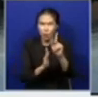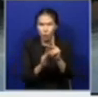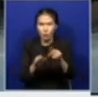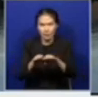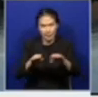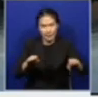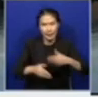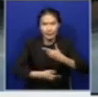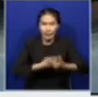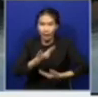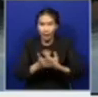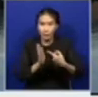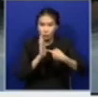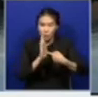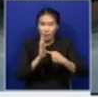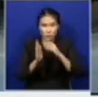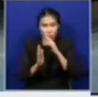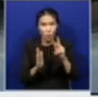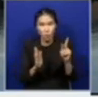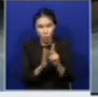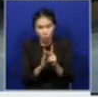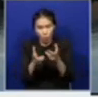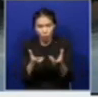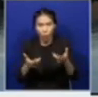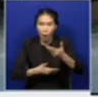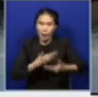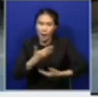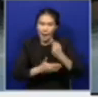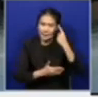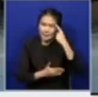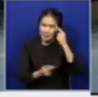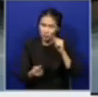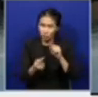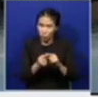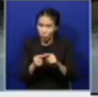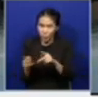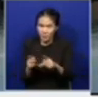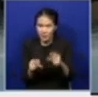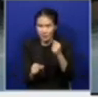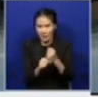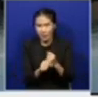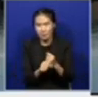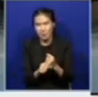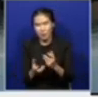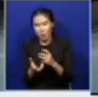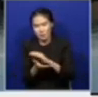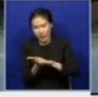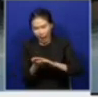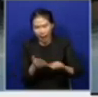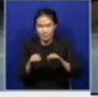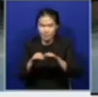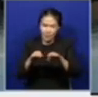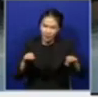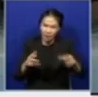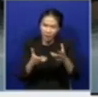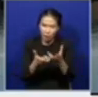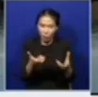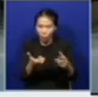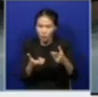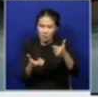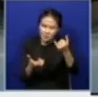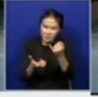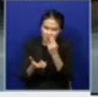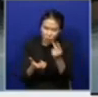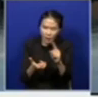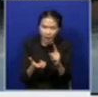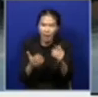หรือเรียกง่ายๆว่าการเปิดตลาดซึ่งครอบคลุมในเรื่องสินค้าบริการแล้วก็การลงทุนส่วนที่2ค่ะเป็นเรื่องเกี่ยวกับ